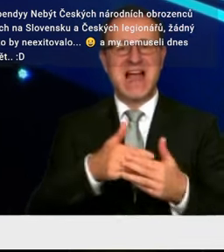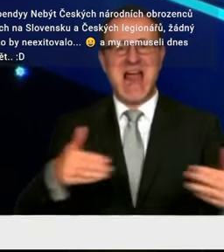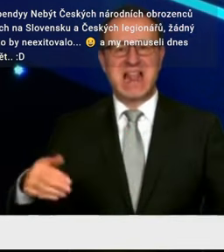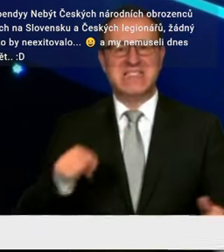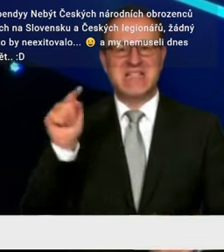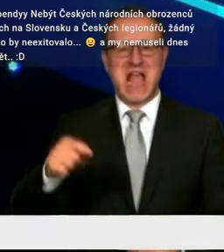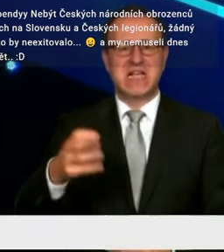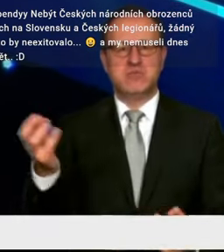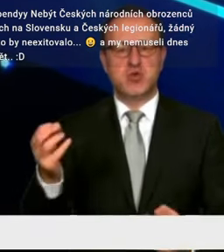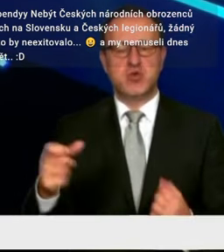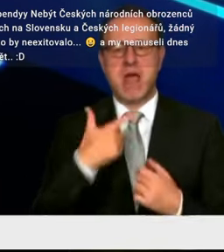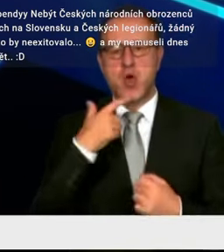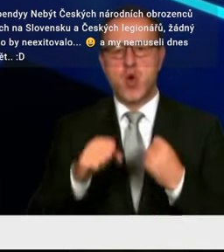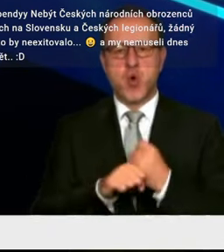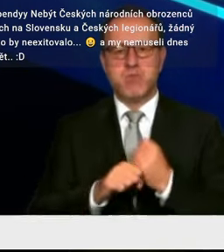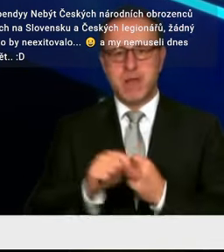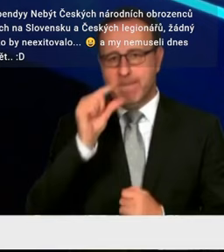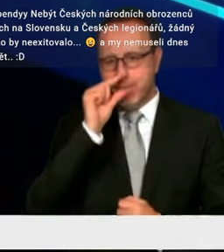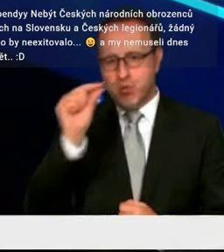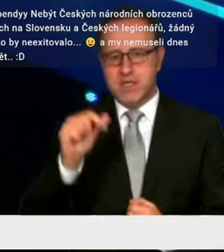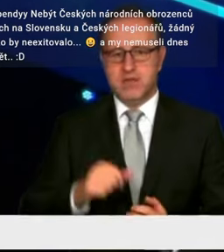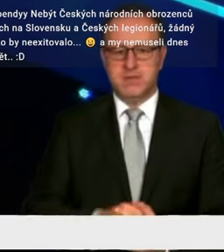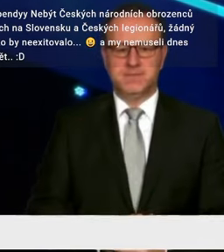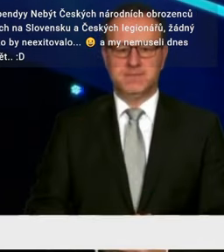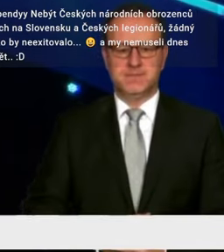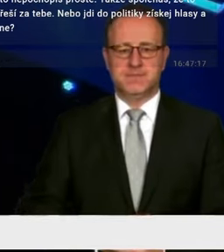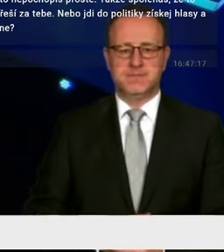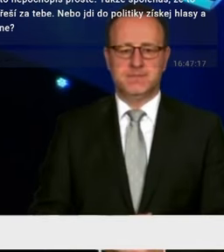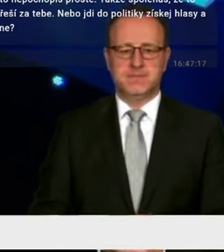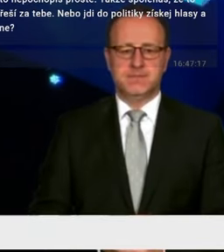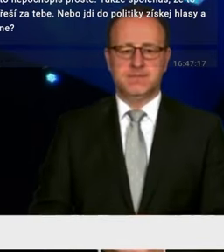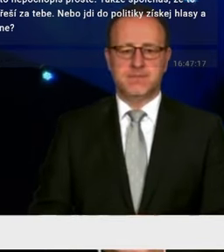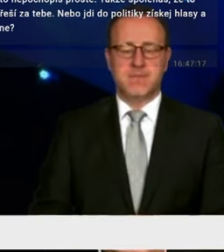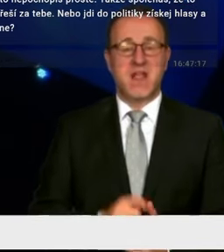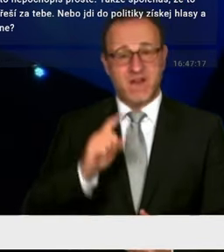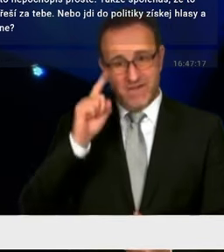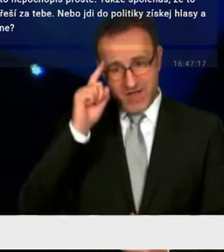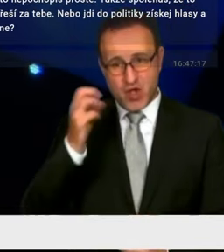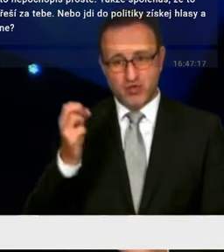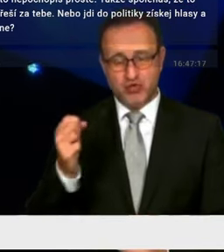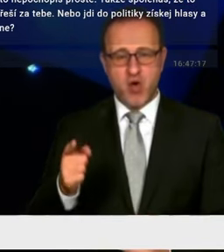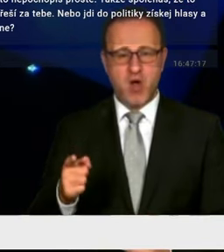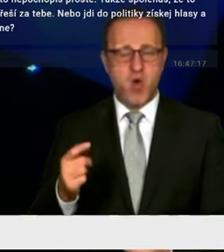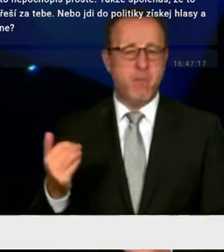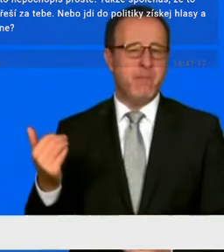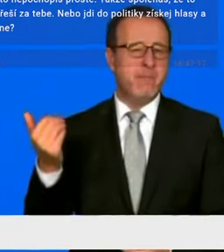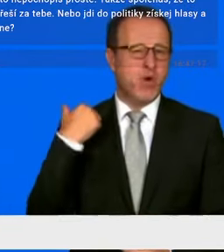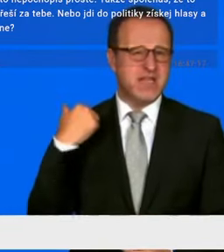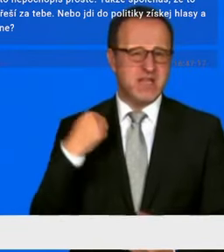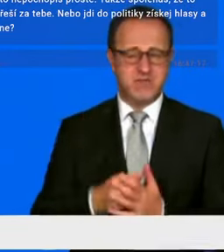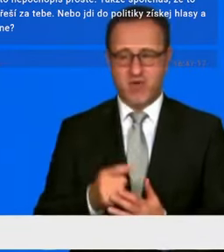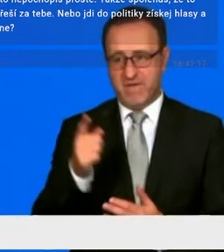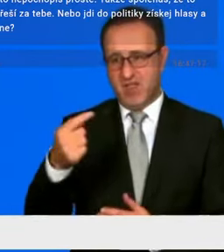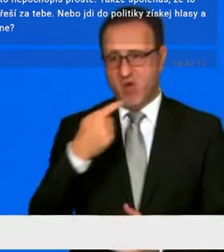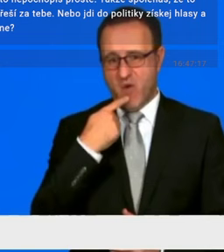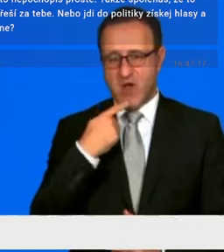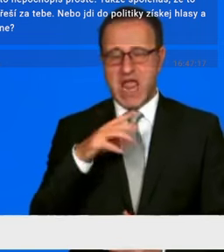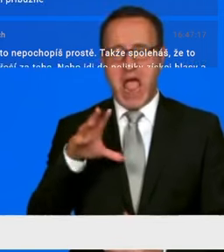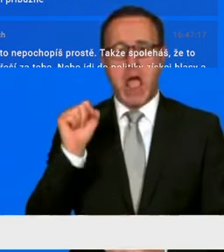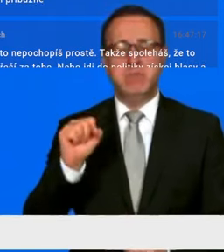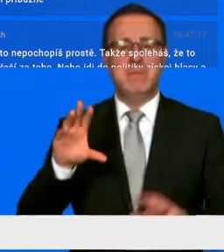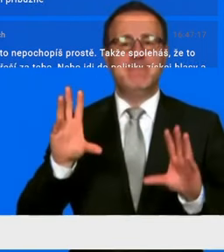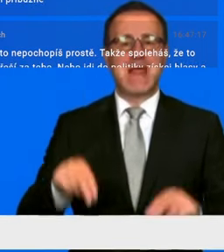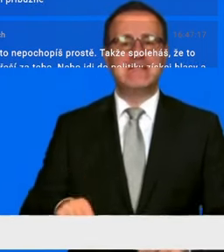ako to robí prezident Putin ide mi čas preč Ja tomu rozumiem Ale viete čo je pokrytecké že vy hovoríte aby sa prestalo